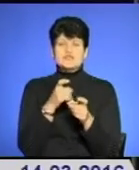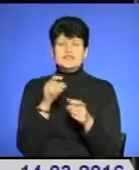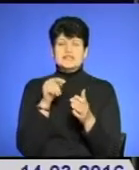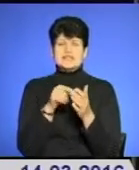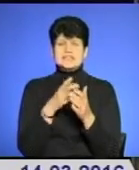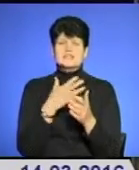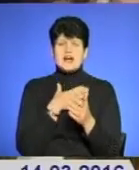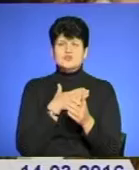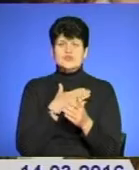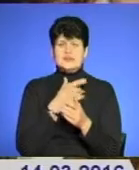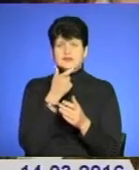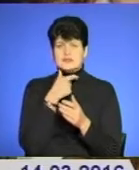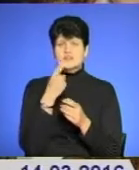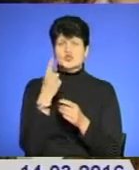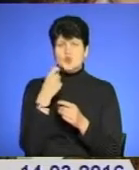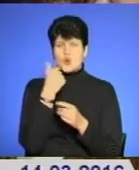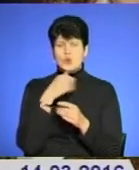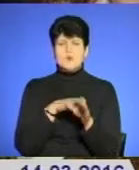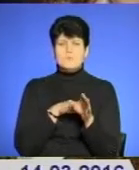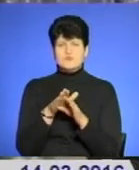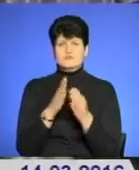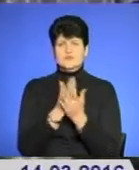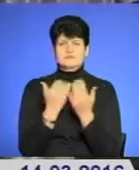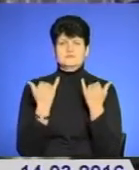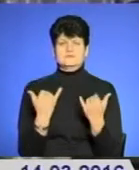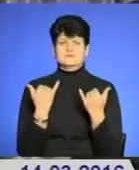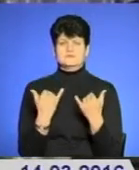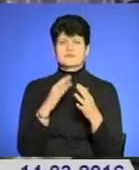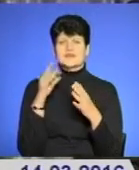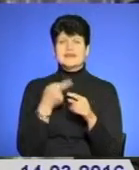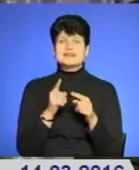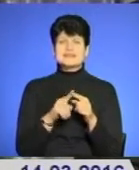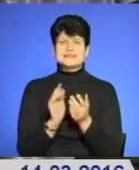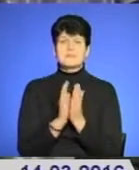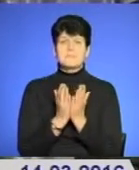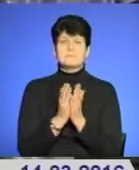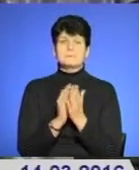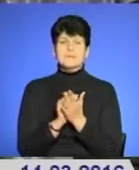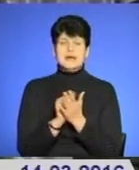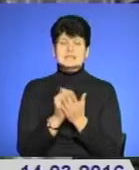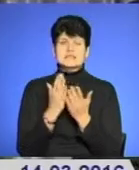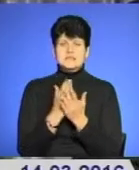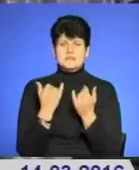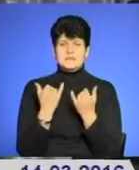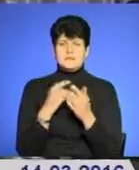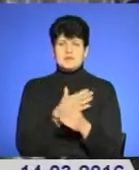інтелігенції через 100 років цілком проєктується на сучасність. Ці праці, які видають наші науковці, мають